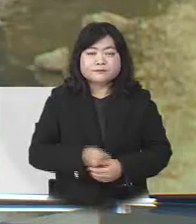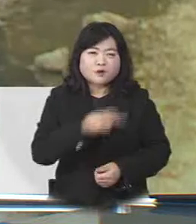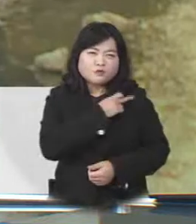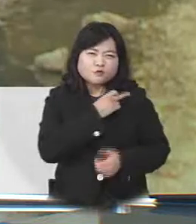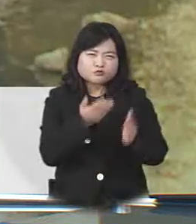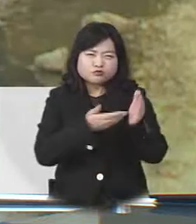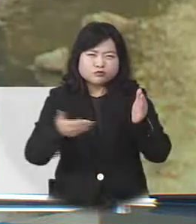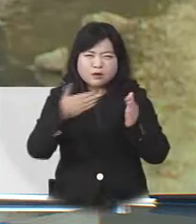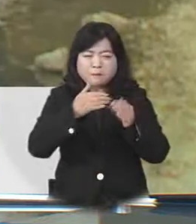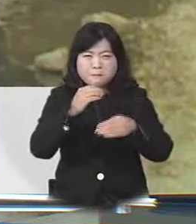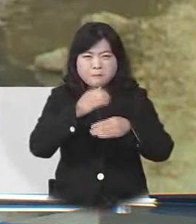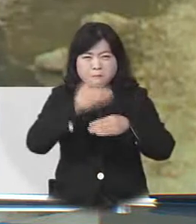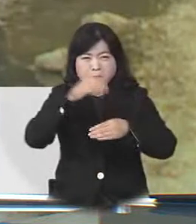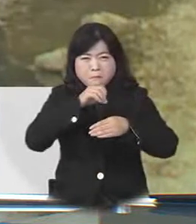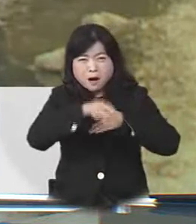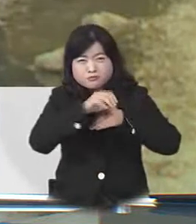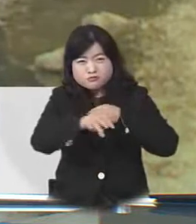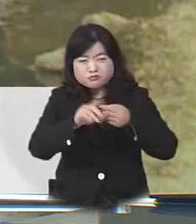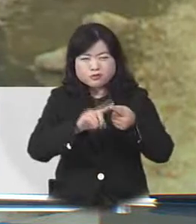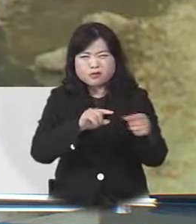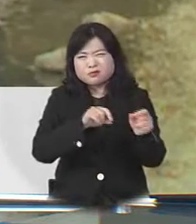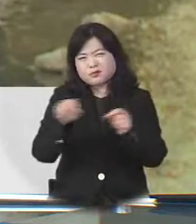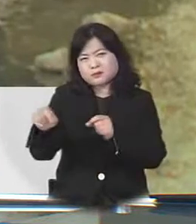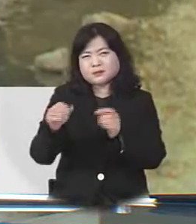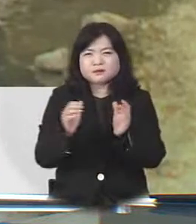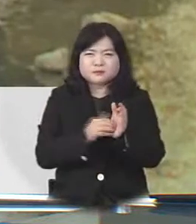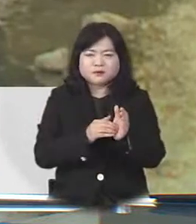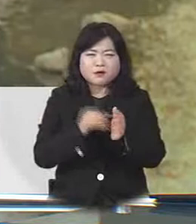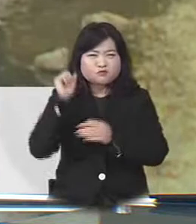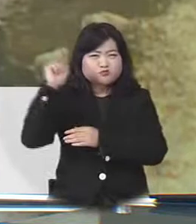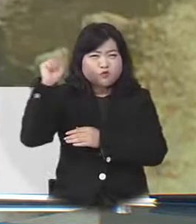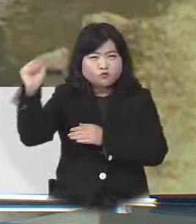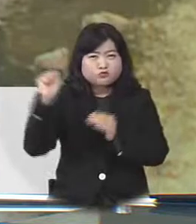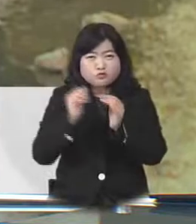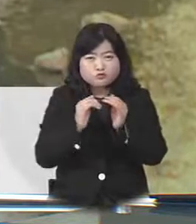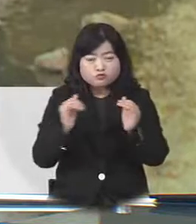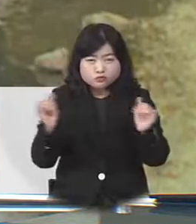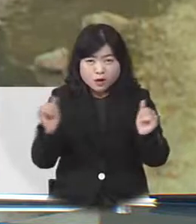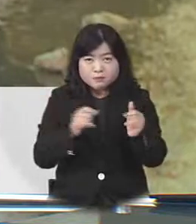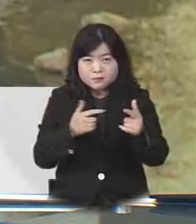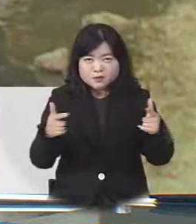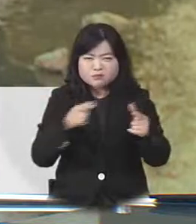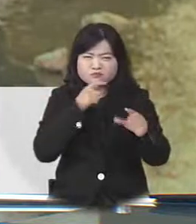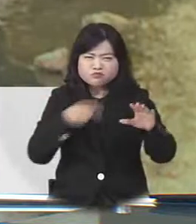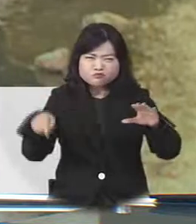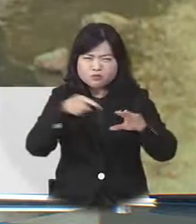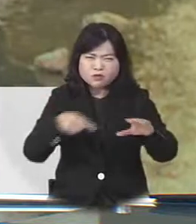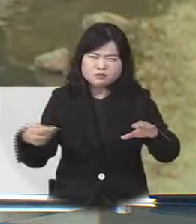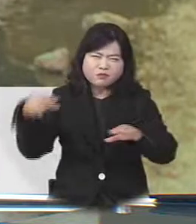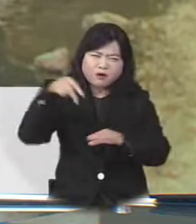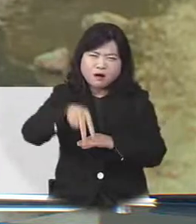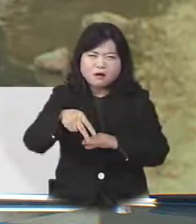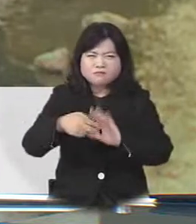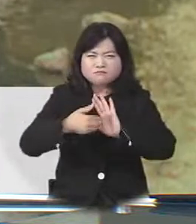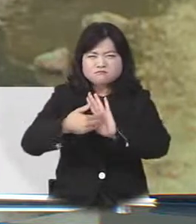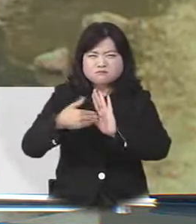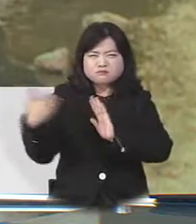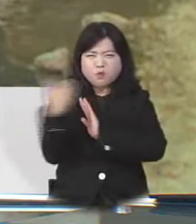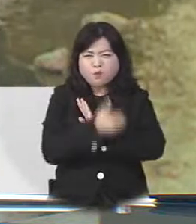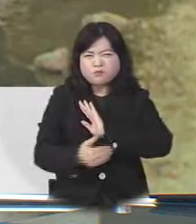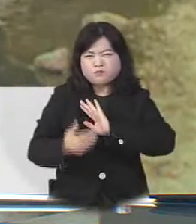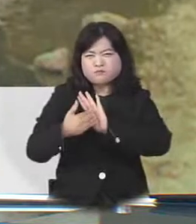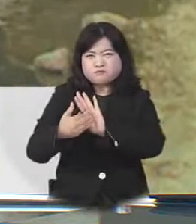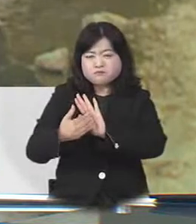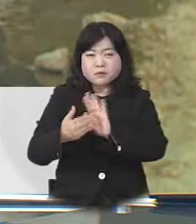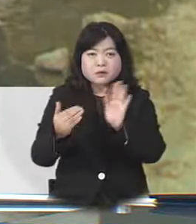영주댐 방류가 또다시 잠정 연기됐습니다. 농성 중인 주민들이 수문 아래 물속으로까지 뛰어들어 방류를 육탄 저지했기